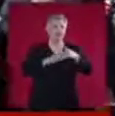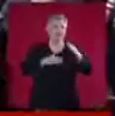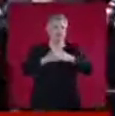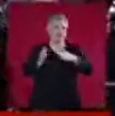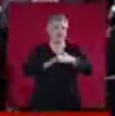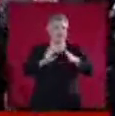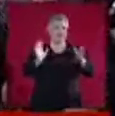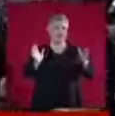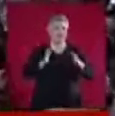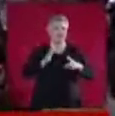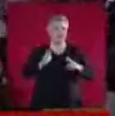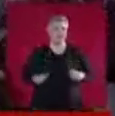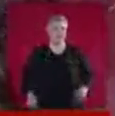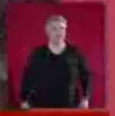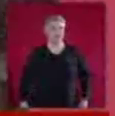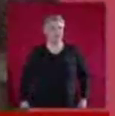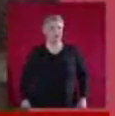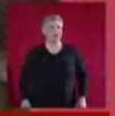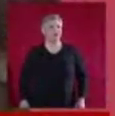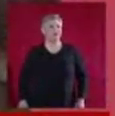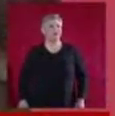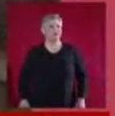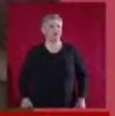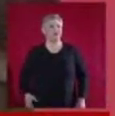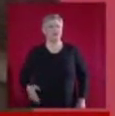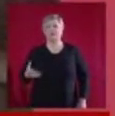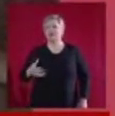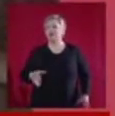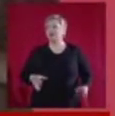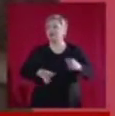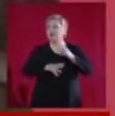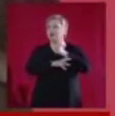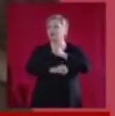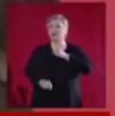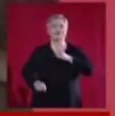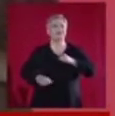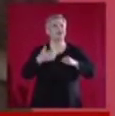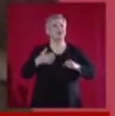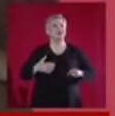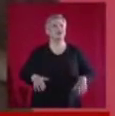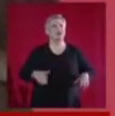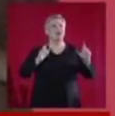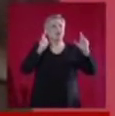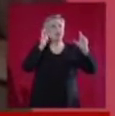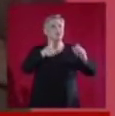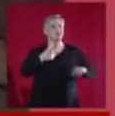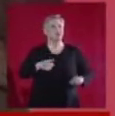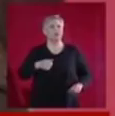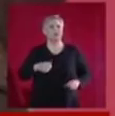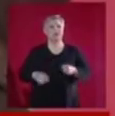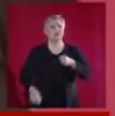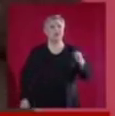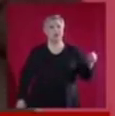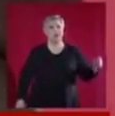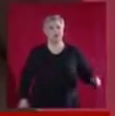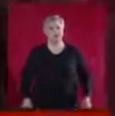ύ θα καλέσω τώρα τον γραμματέα της κεντρικής επιτροπής της δημοκρατικής αριστεράς που είναι μαζί μας ε αυτή τη μεγάλη μάχη τον